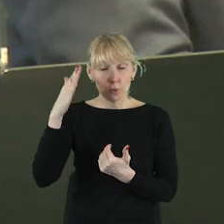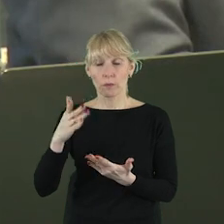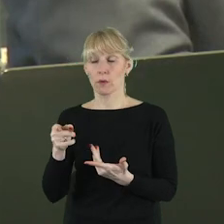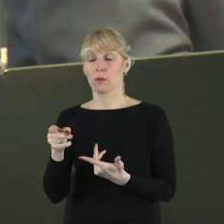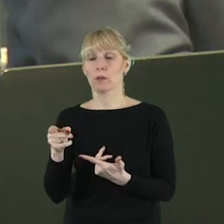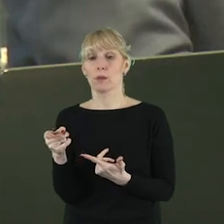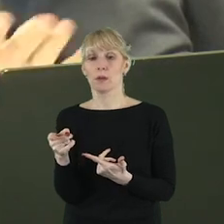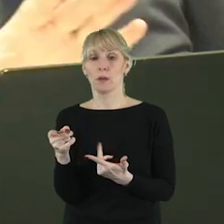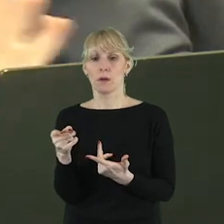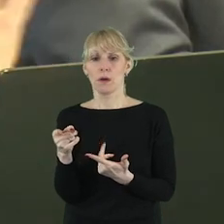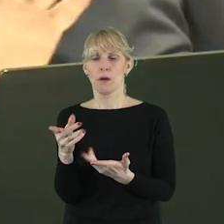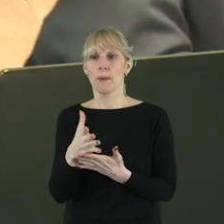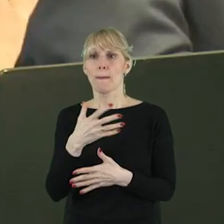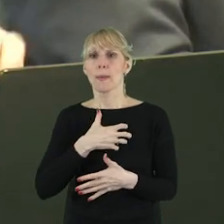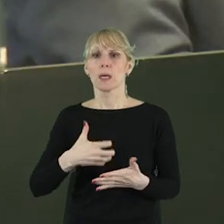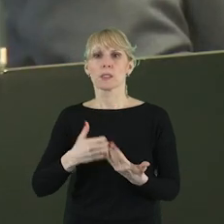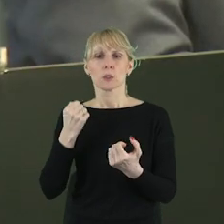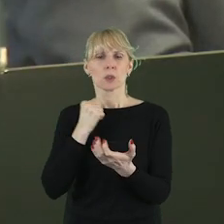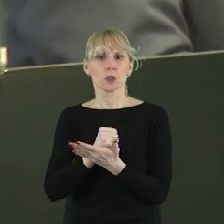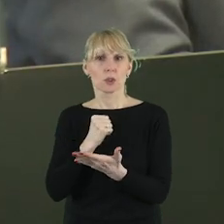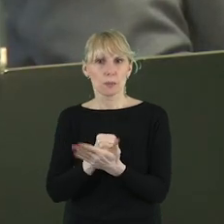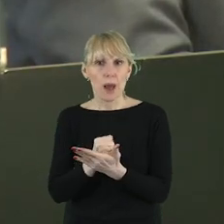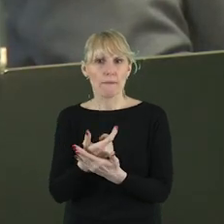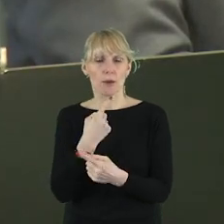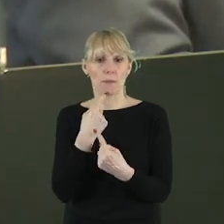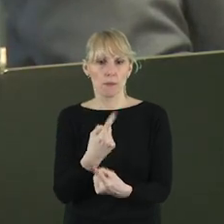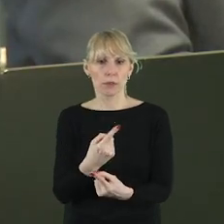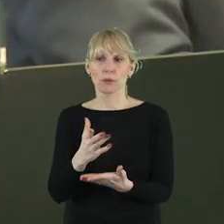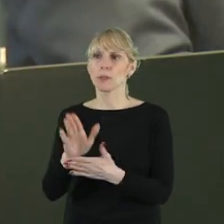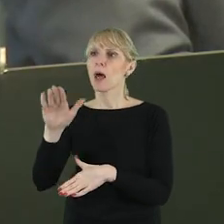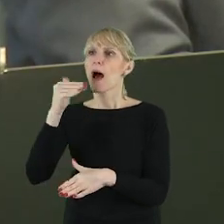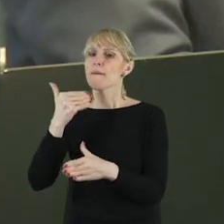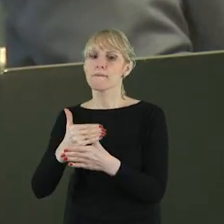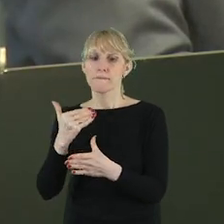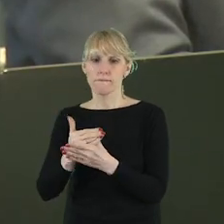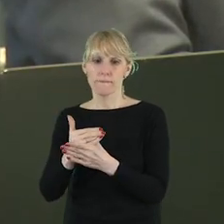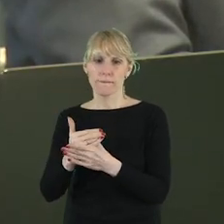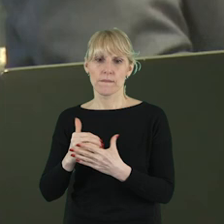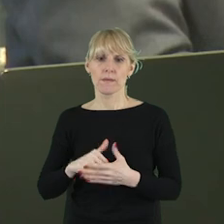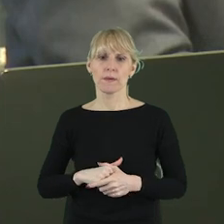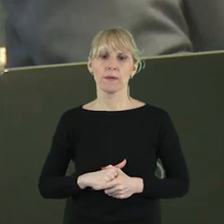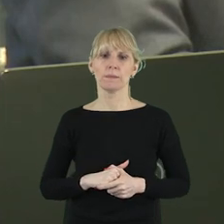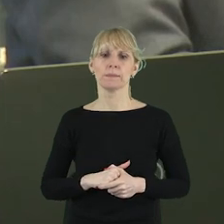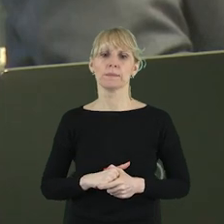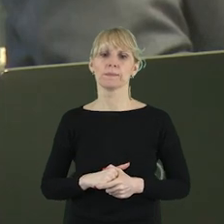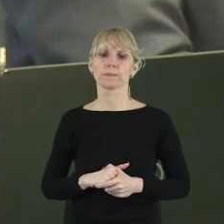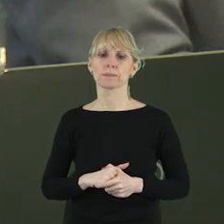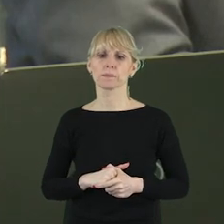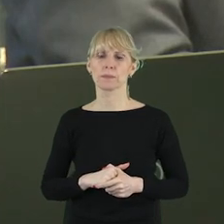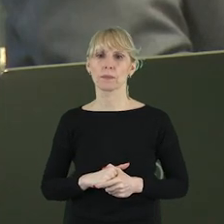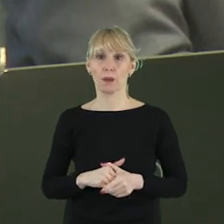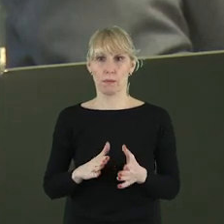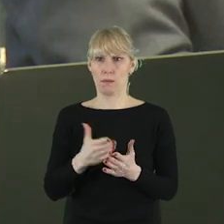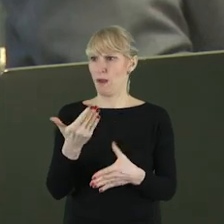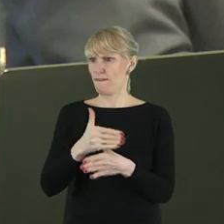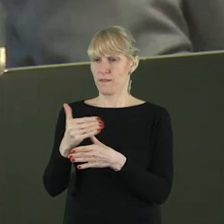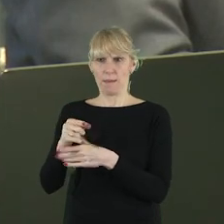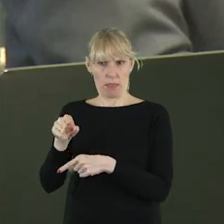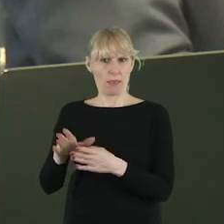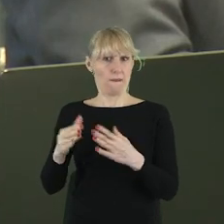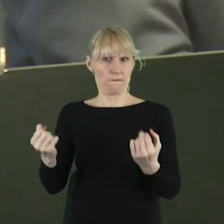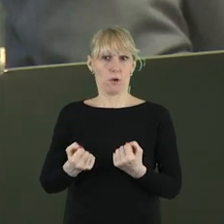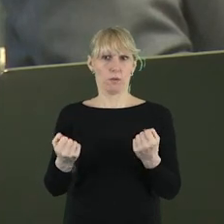dalej tam, już bardzo na skróty mówię, dalej funkcjonowała. No więc rozpisany przetarg